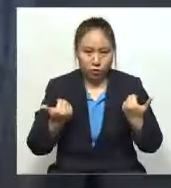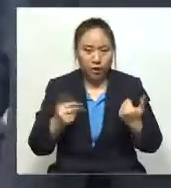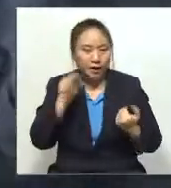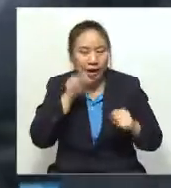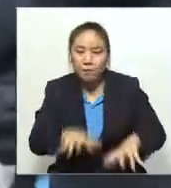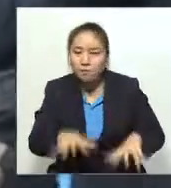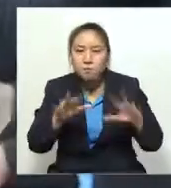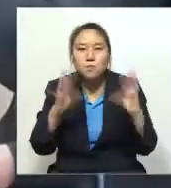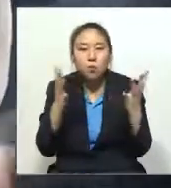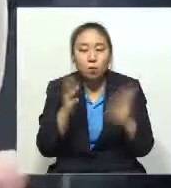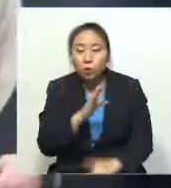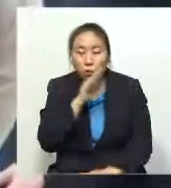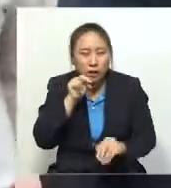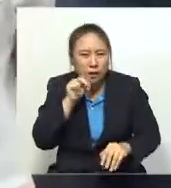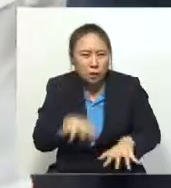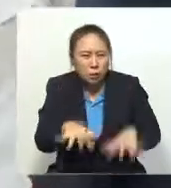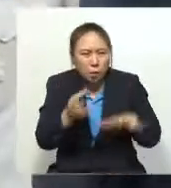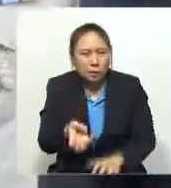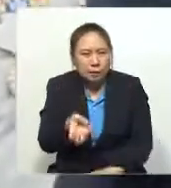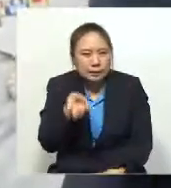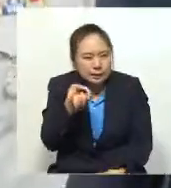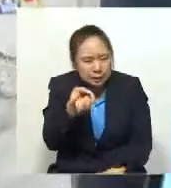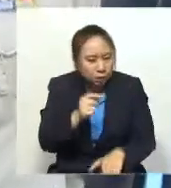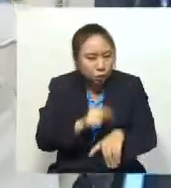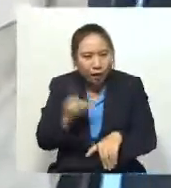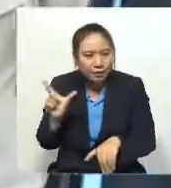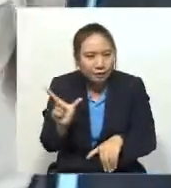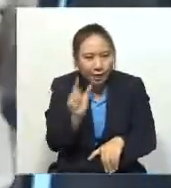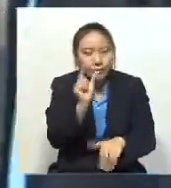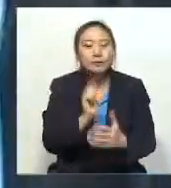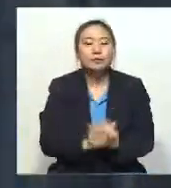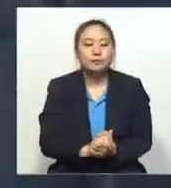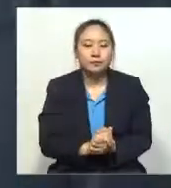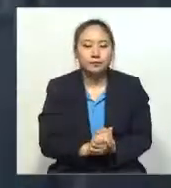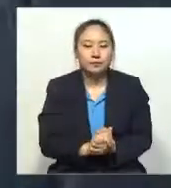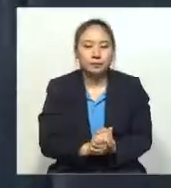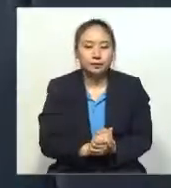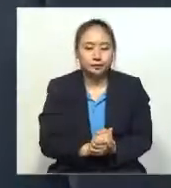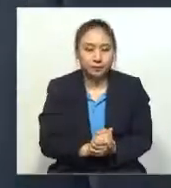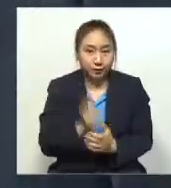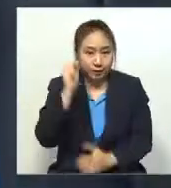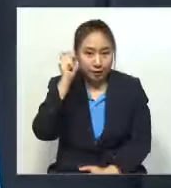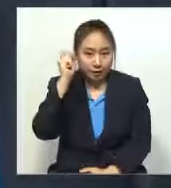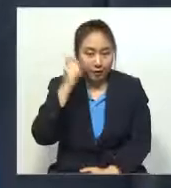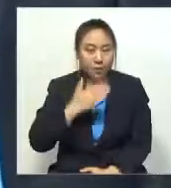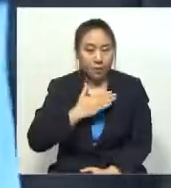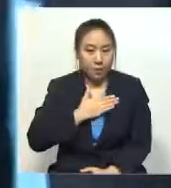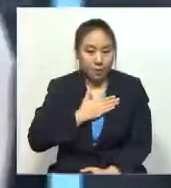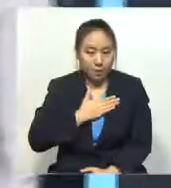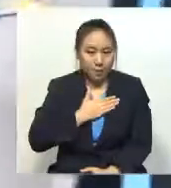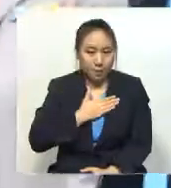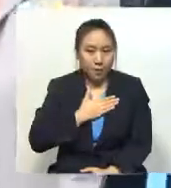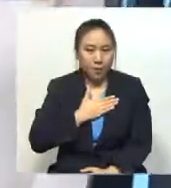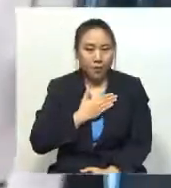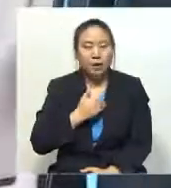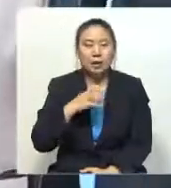มถ้าท่วมก็ท่วมให้น้อยท่วมให้สั้นที่สุดรัฐบาลทำได้อย่างนี้นะเข้าใจไหมผมพูดจากใจผมไม่ได้มาดัดแปลง